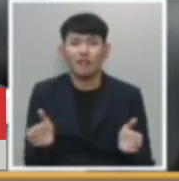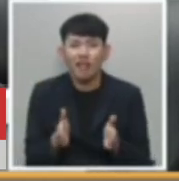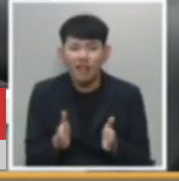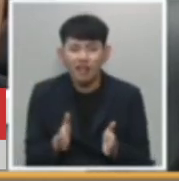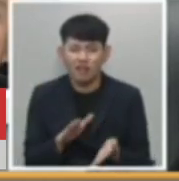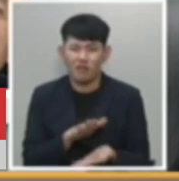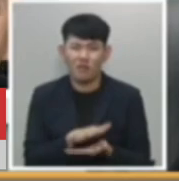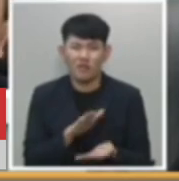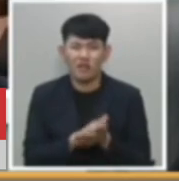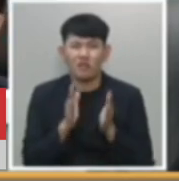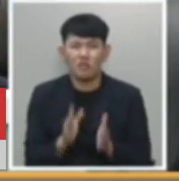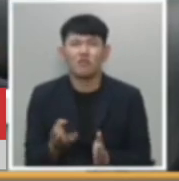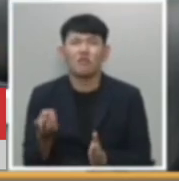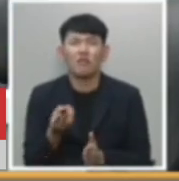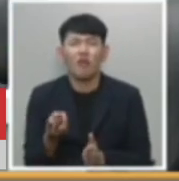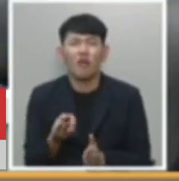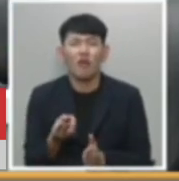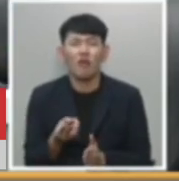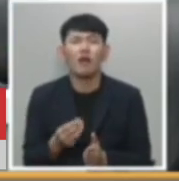ากเล็กปานกลาง